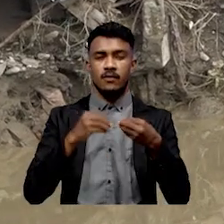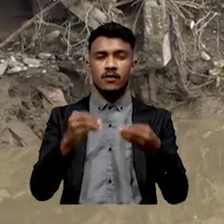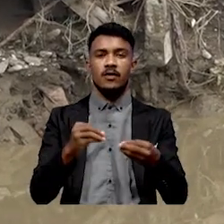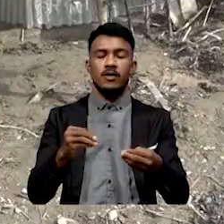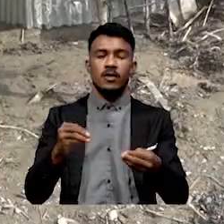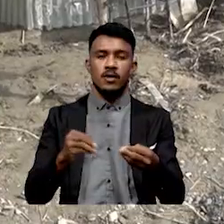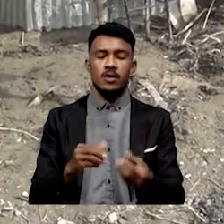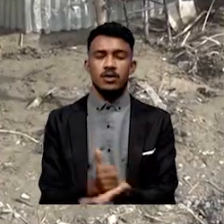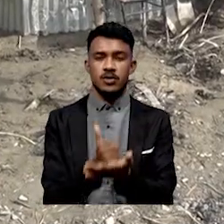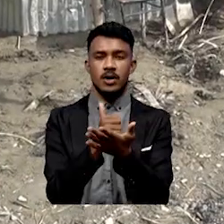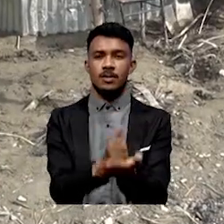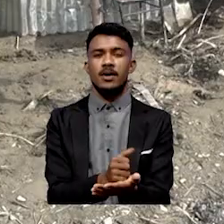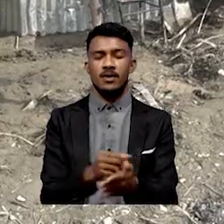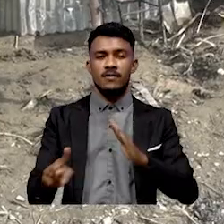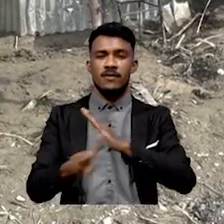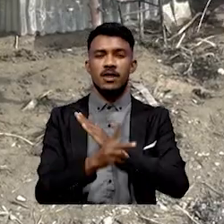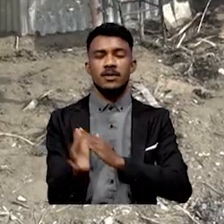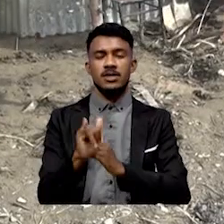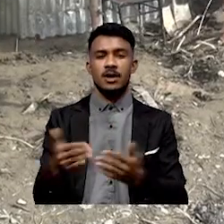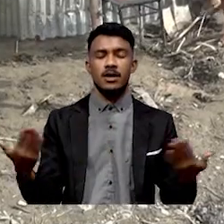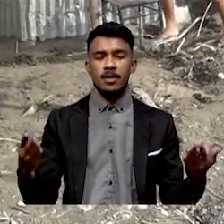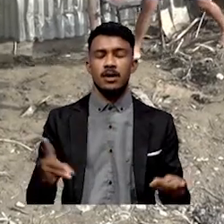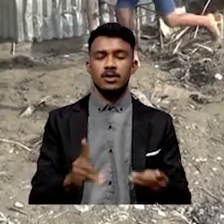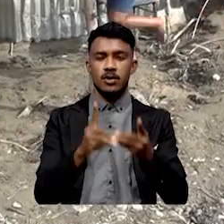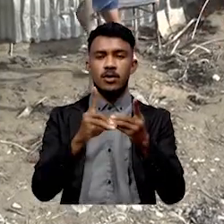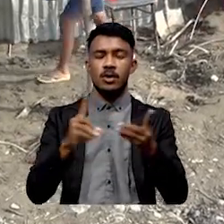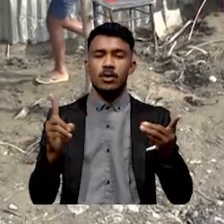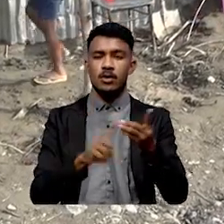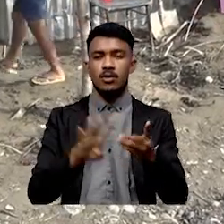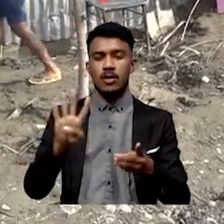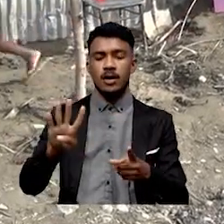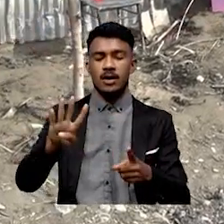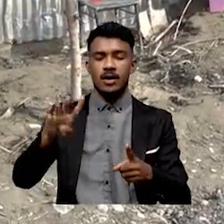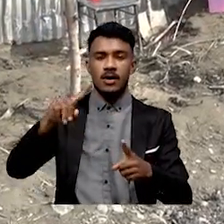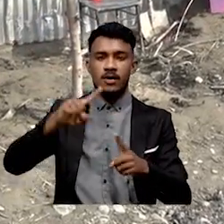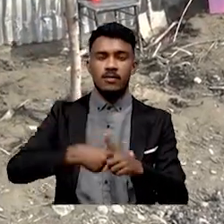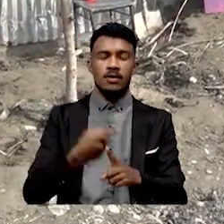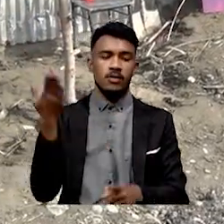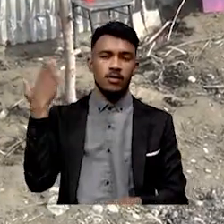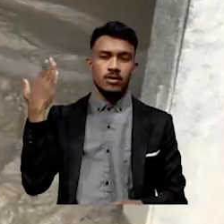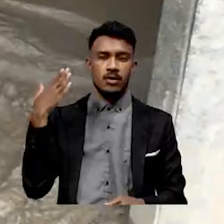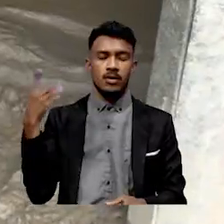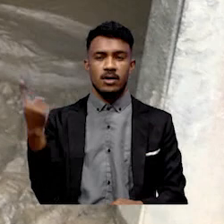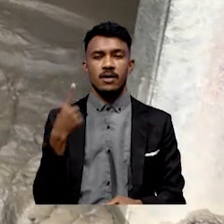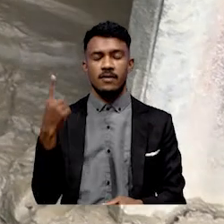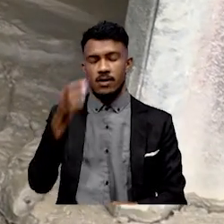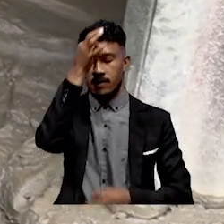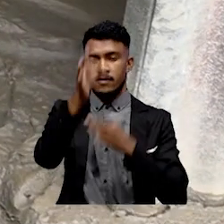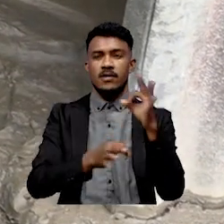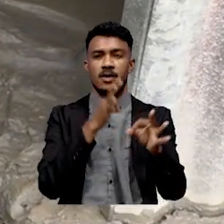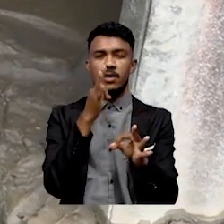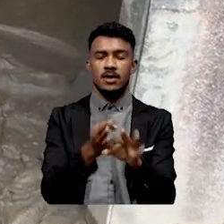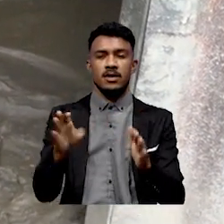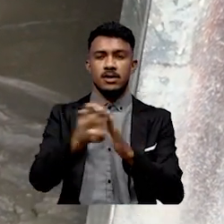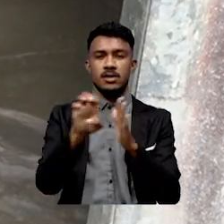hat fulan abril tinan uluk, mai behanesan sidadaun senyora Maria honia familia na fatin fiar katak estado